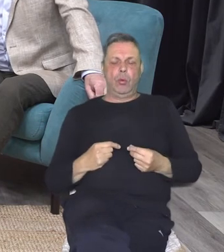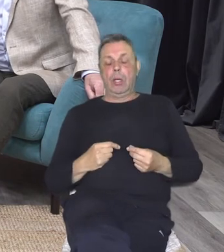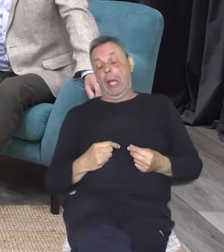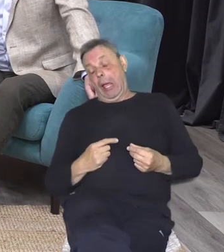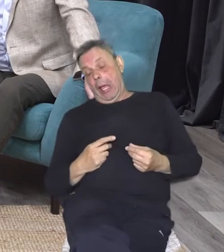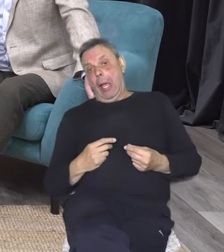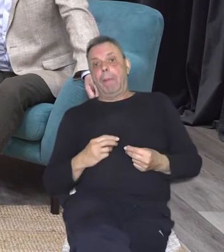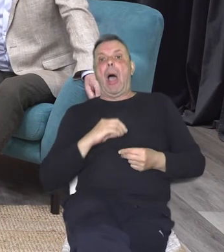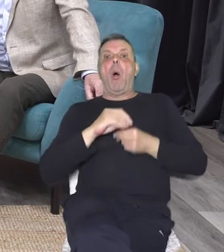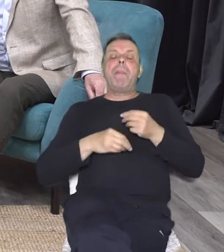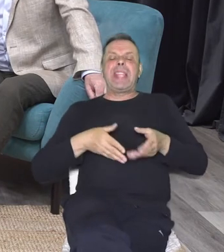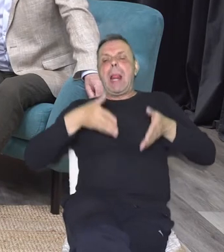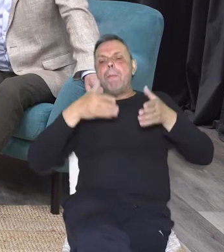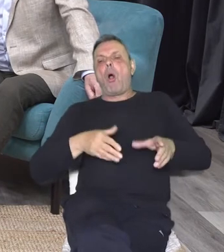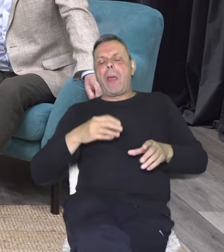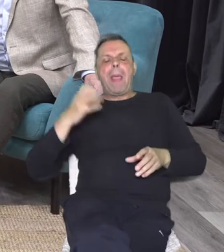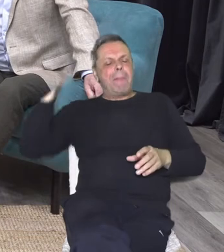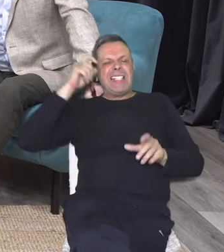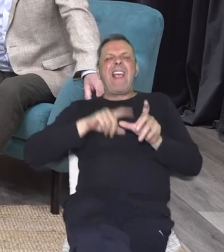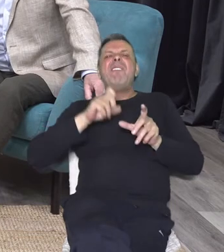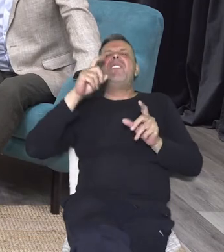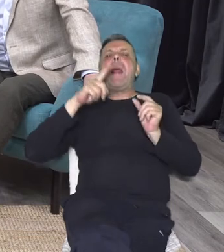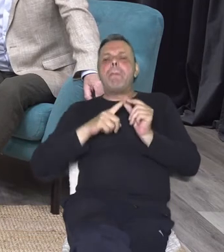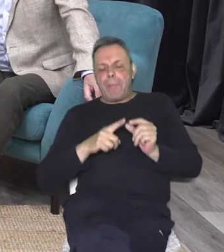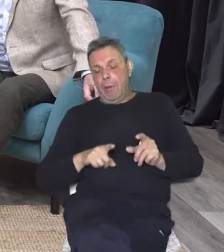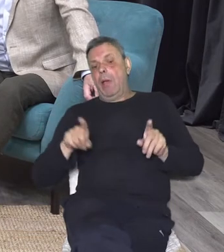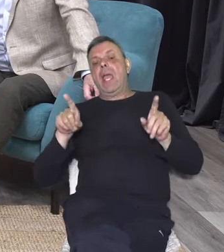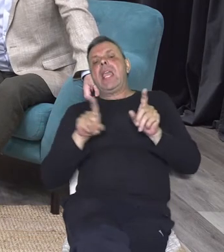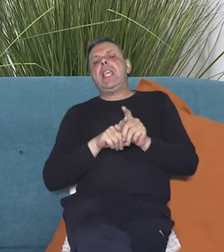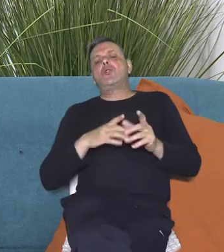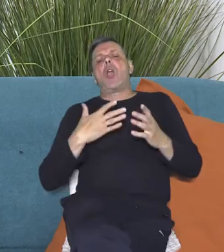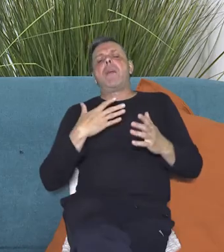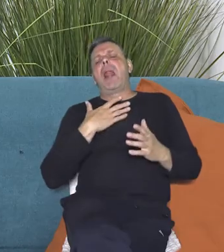mislim, onda obitelj od pokojnog princa Filipa imala toliko isto